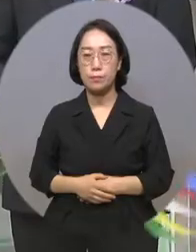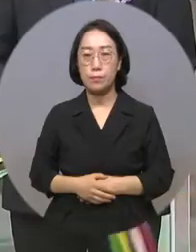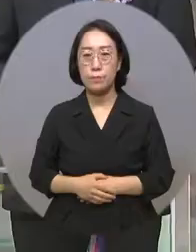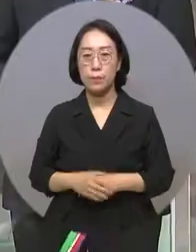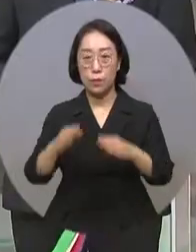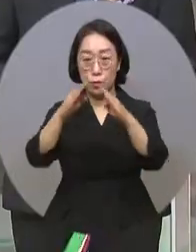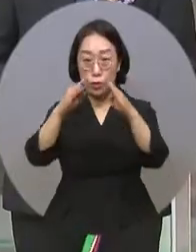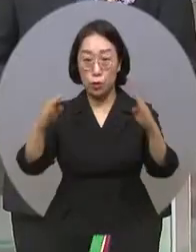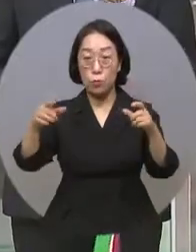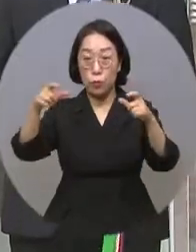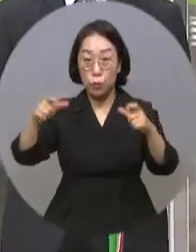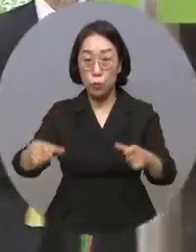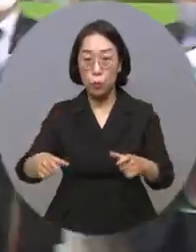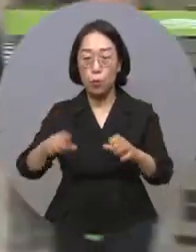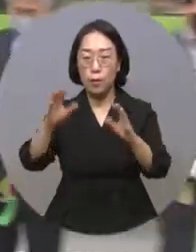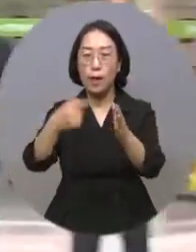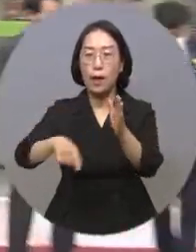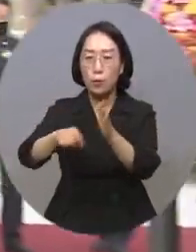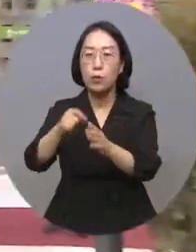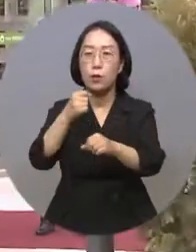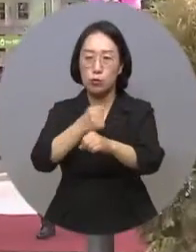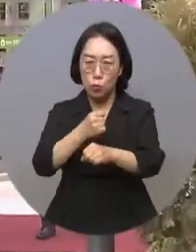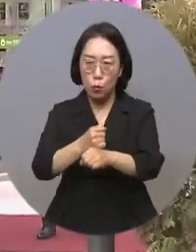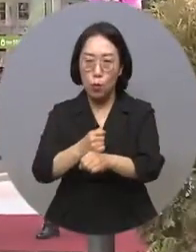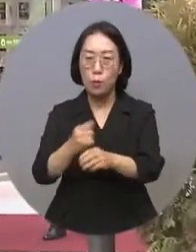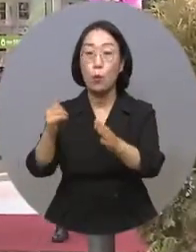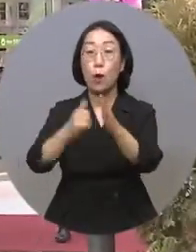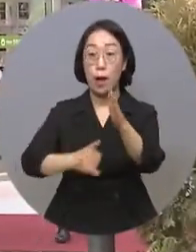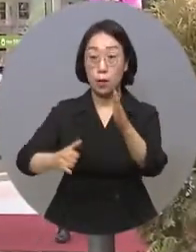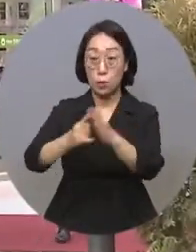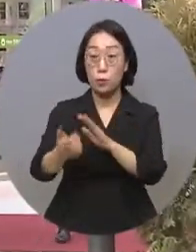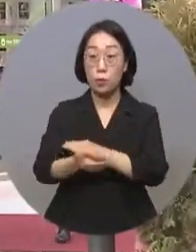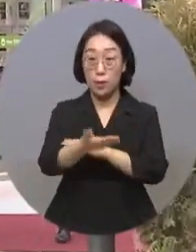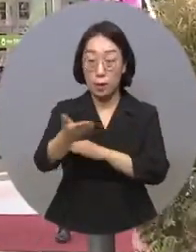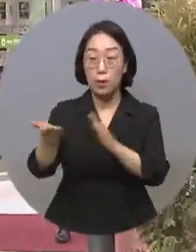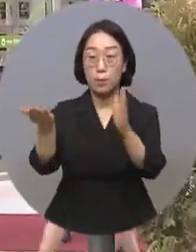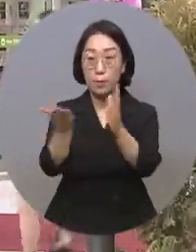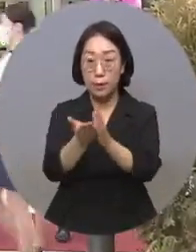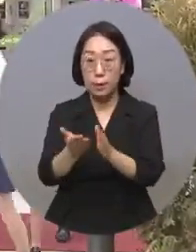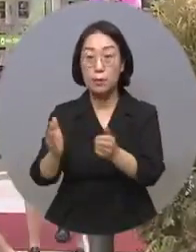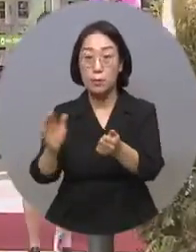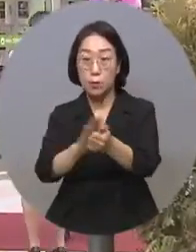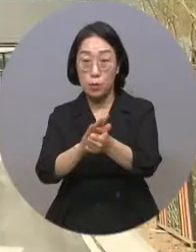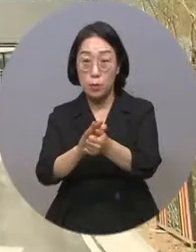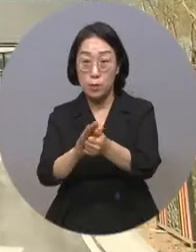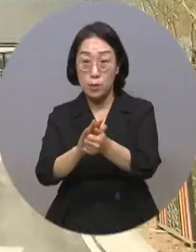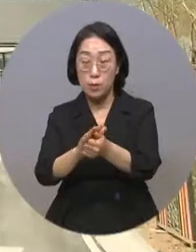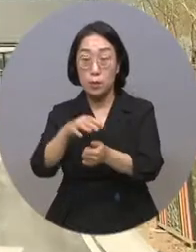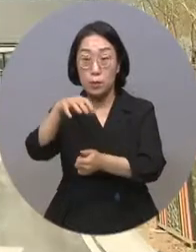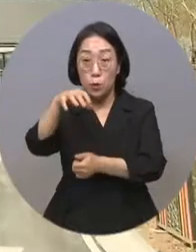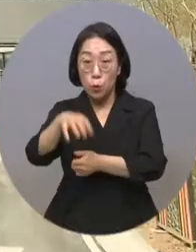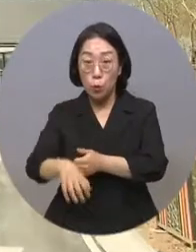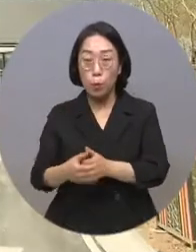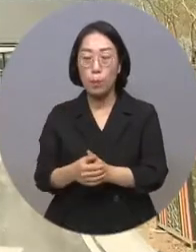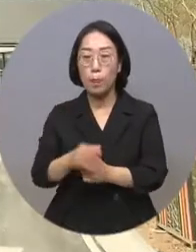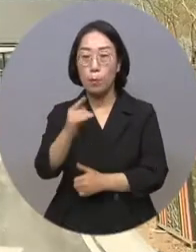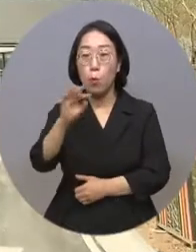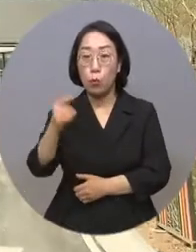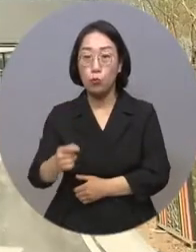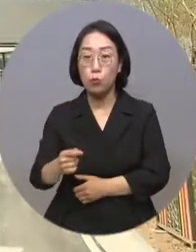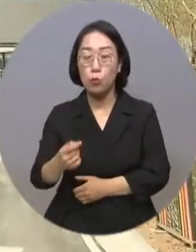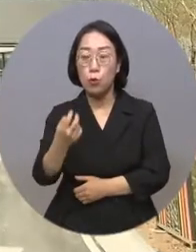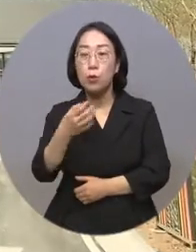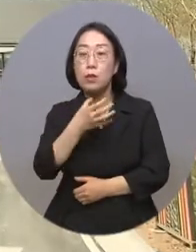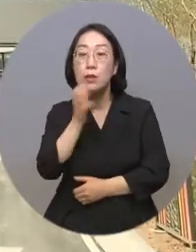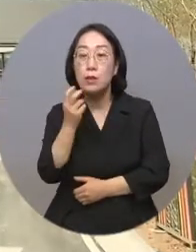전북 지역의 국가유공자들과 보훈 가족들에게 맞춤형 요양 서비스를 제공할 전주 보훈요양원이 지난